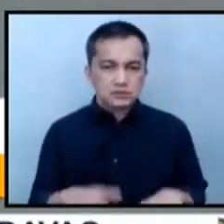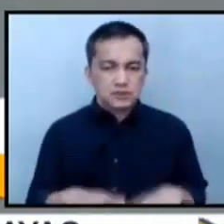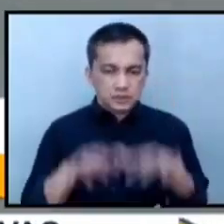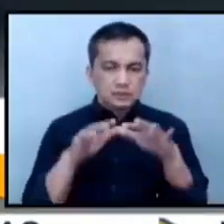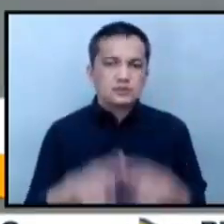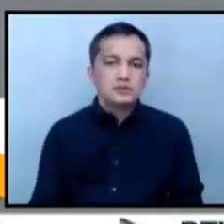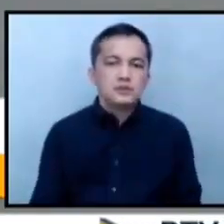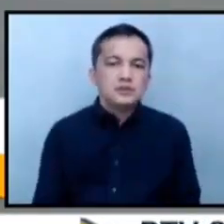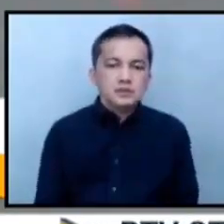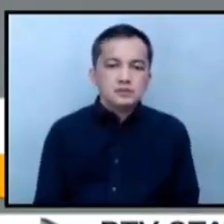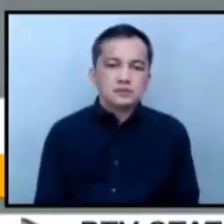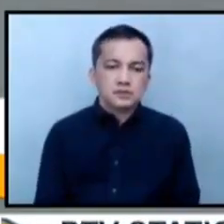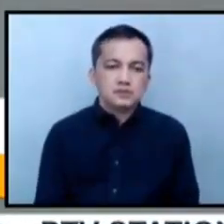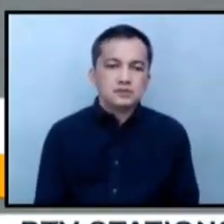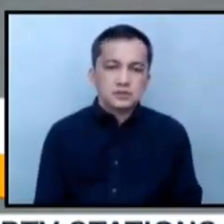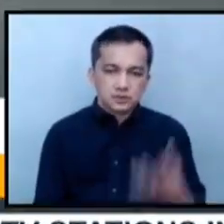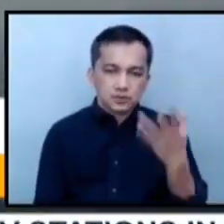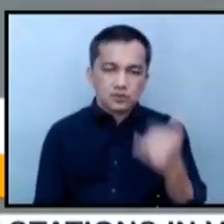kaya